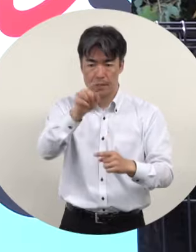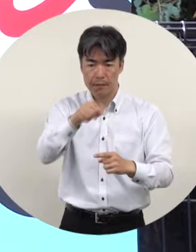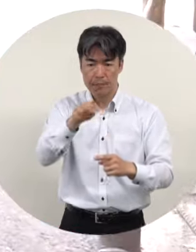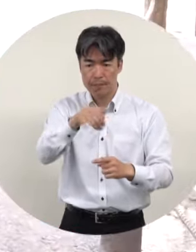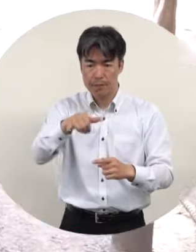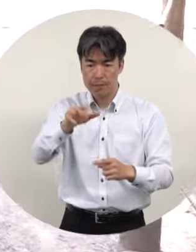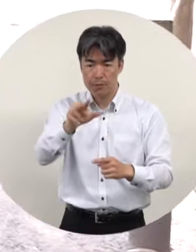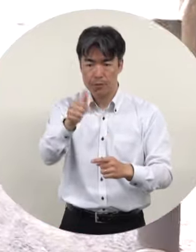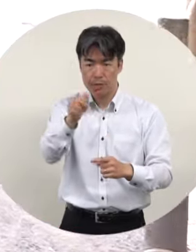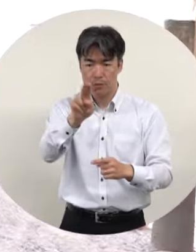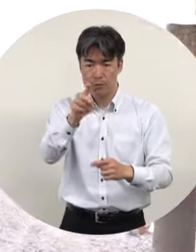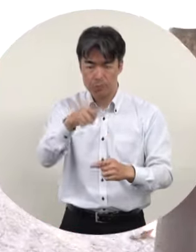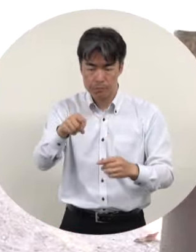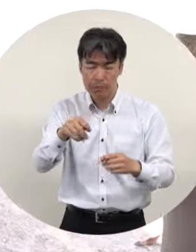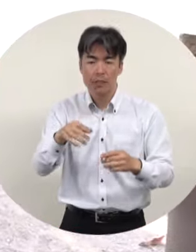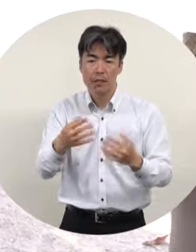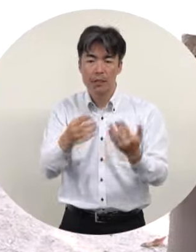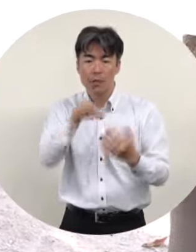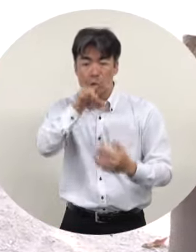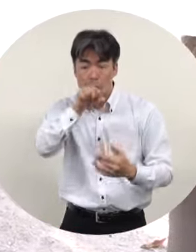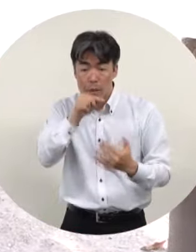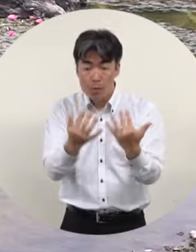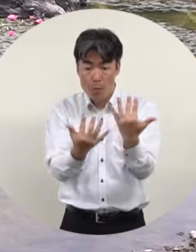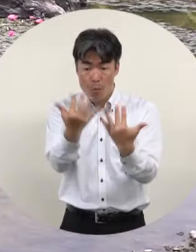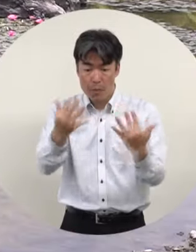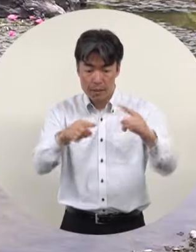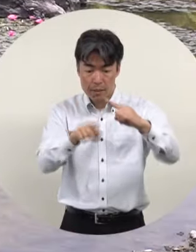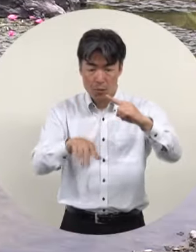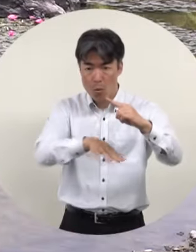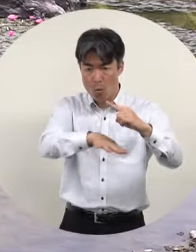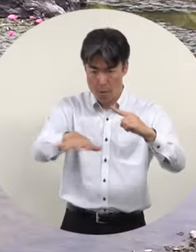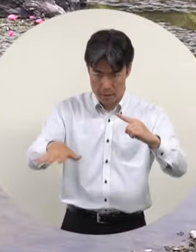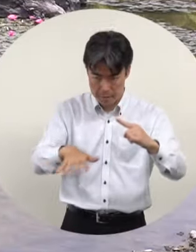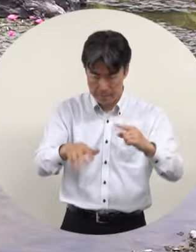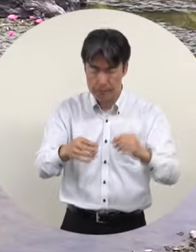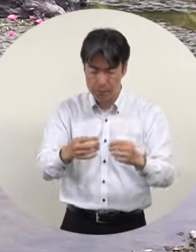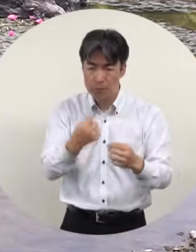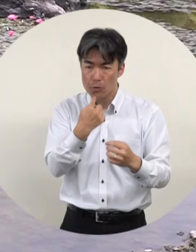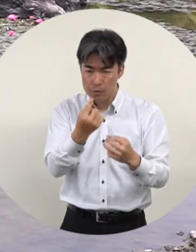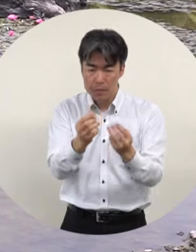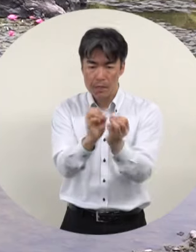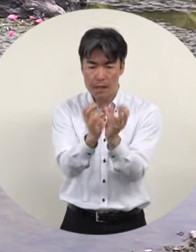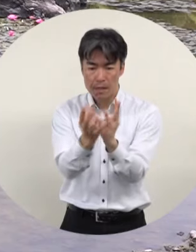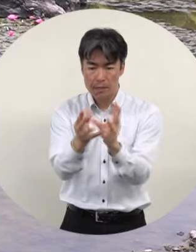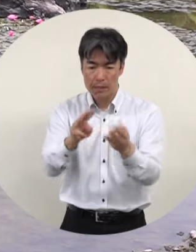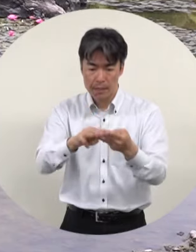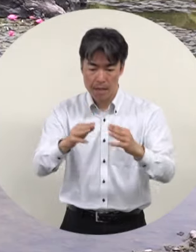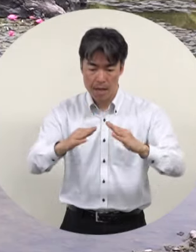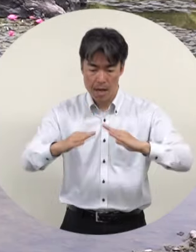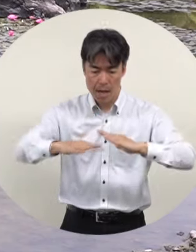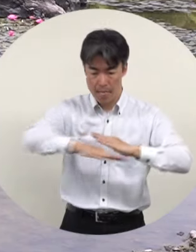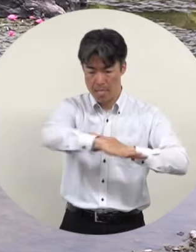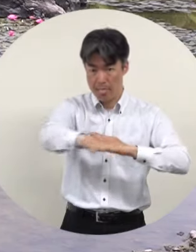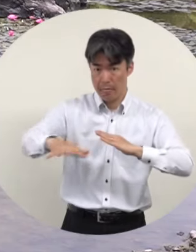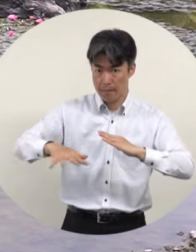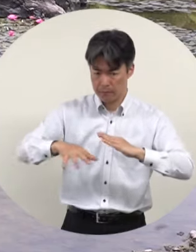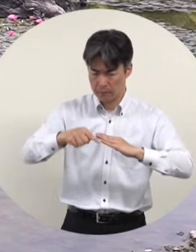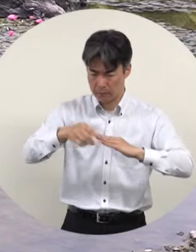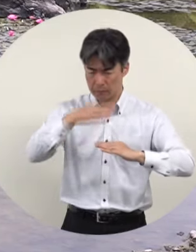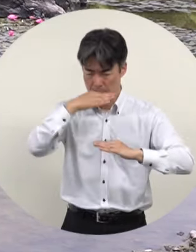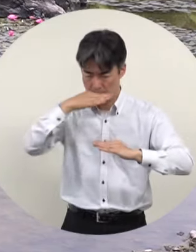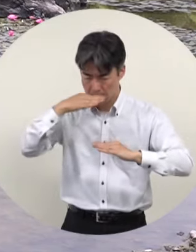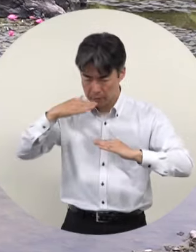園、それといつも花田園、ここはやはり非常に素晴らしい庭園です